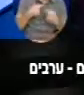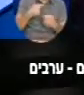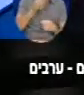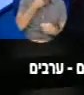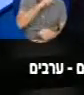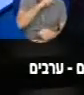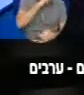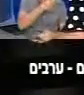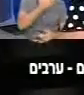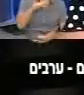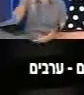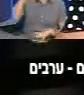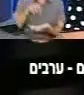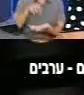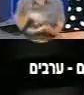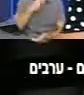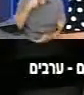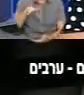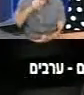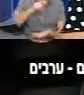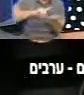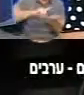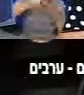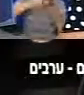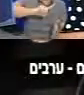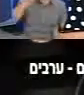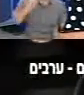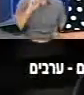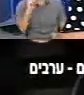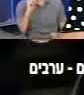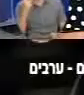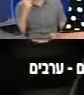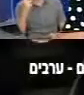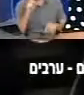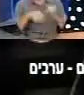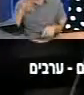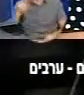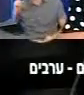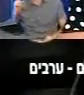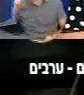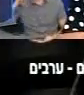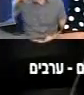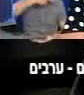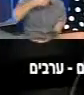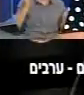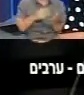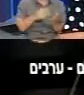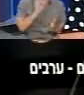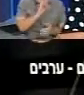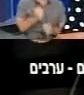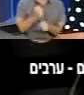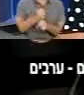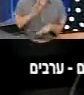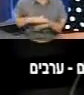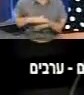מקום להתמחות? אמרו בין חודש לשנתיים. לפעמים הרחיקו עד אילת בשביל להיות ההתמחות. לפעמים עשו התמחות